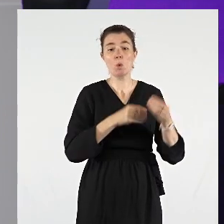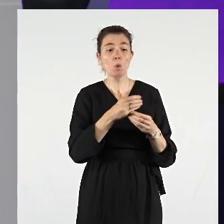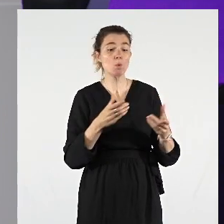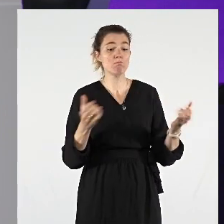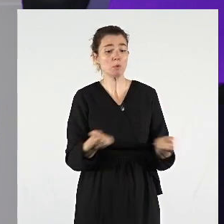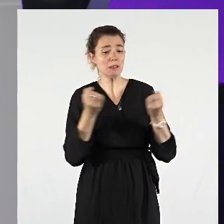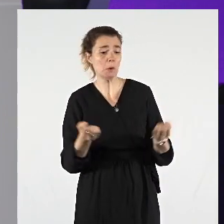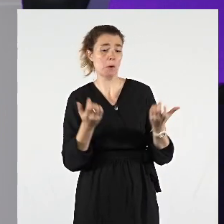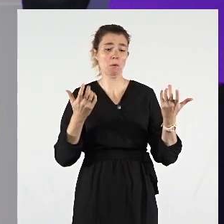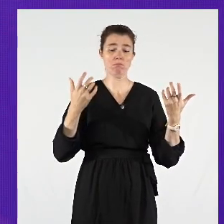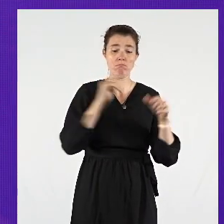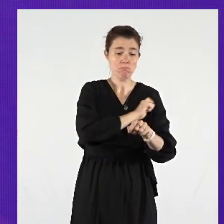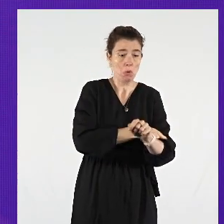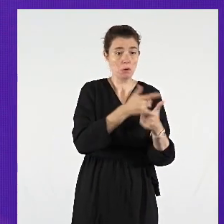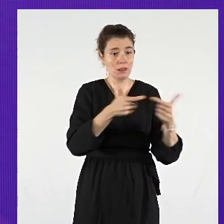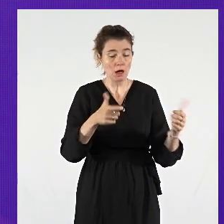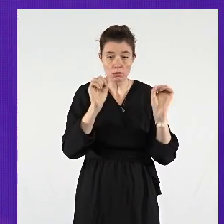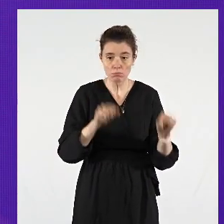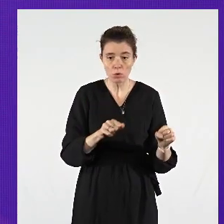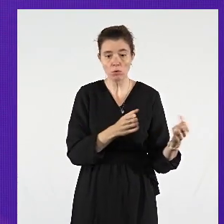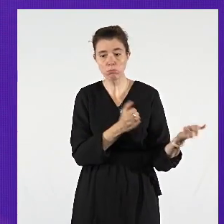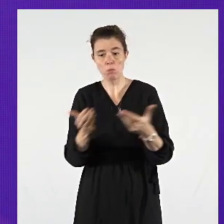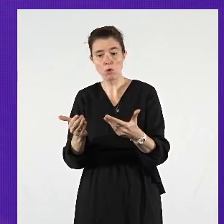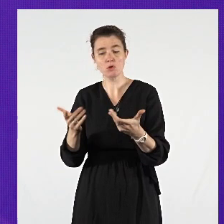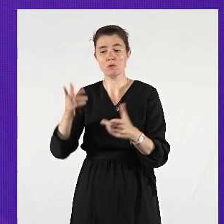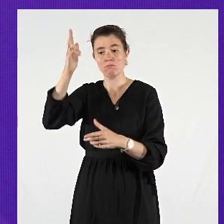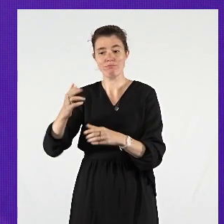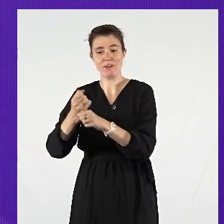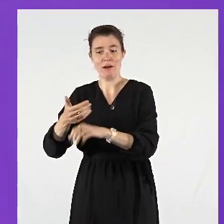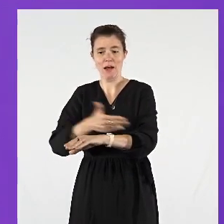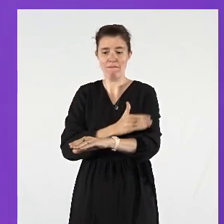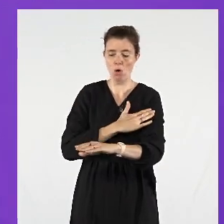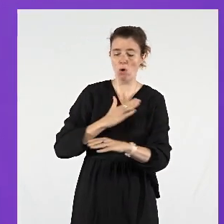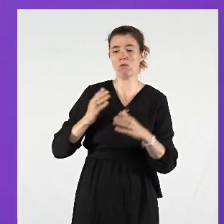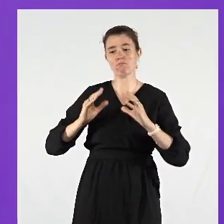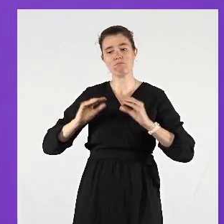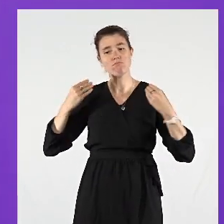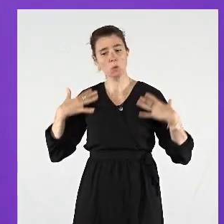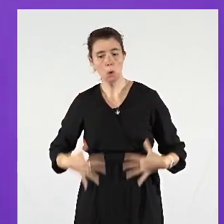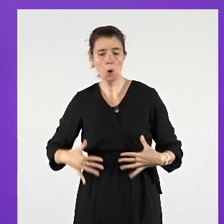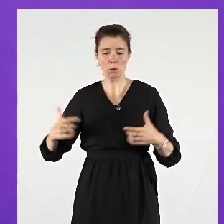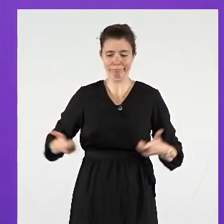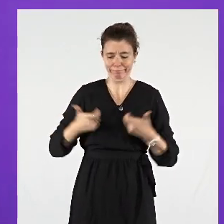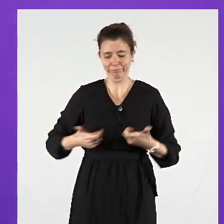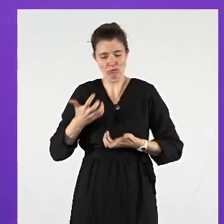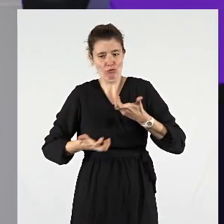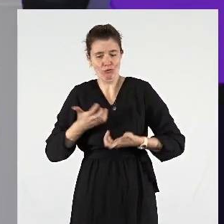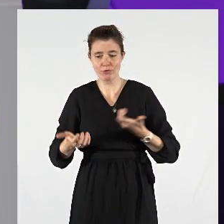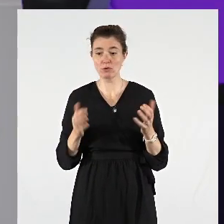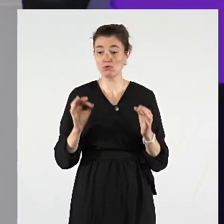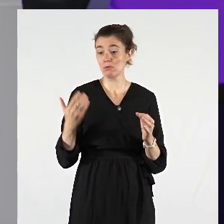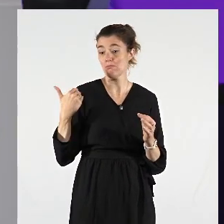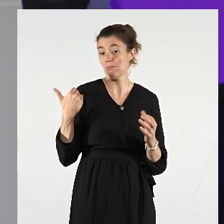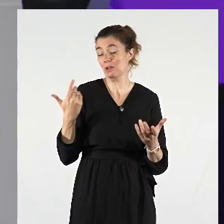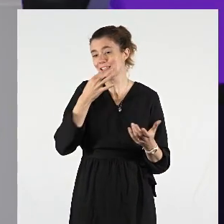fait conduire des moments de réveil musculaire avant la prise de poste, dont on sait, on en a parlé en préparant cette séance, que c'est une des meilleures manières de